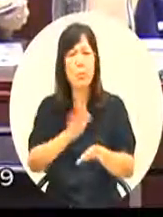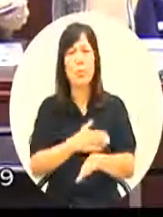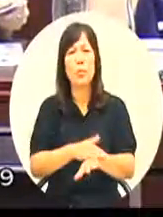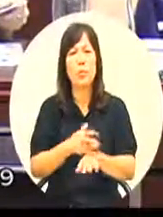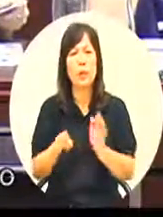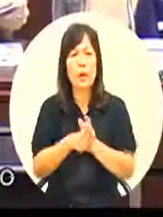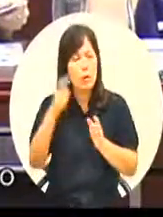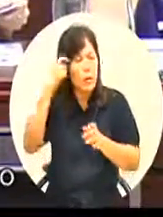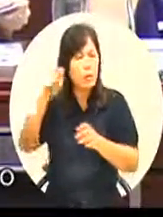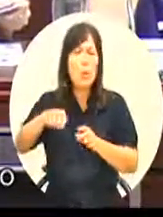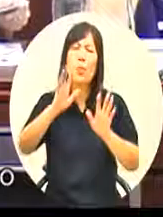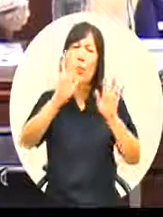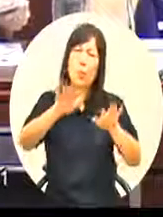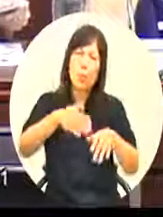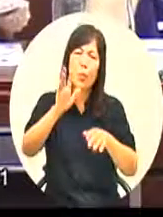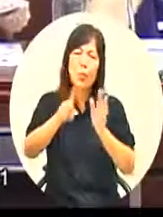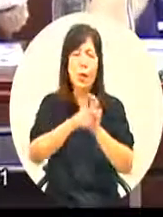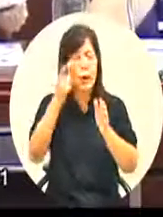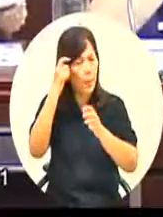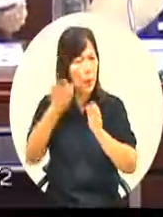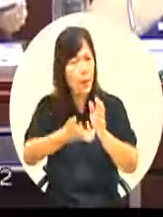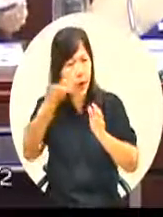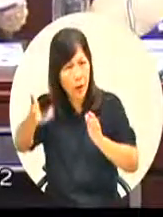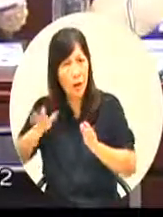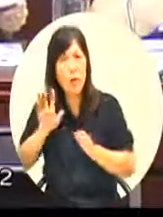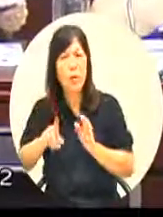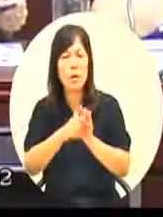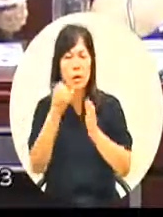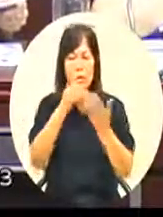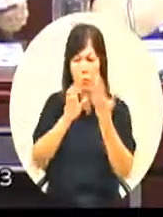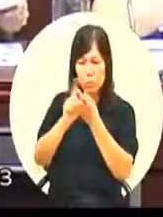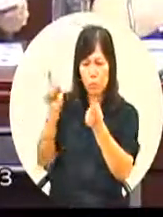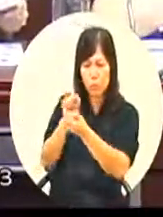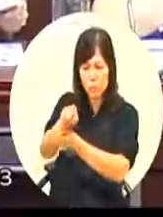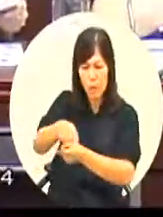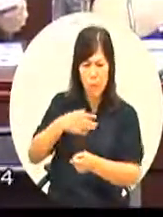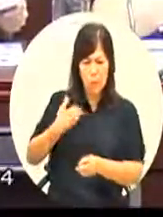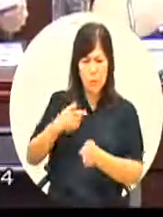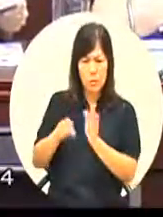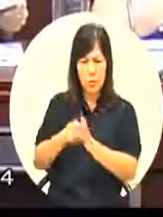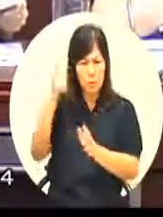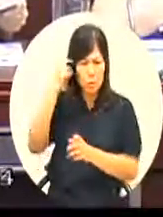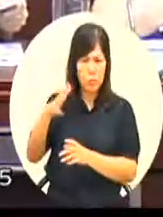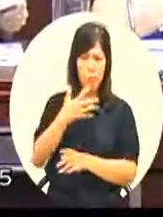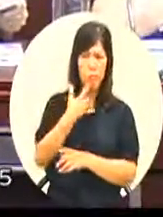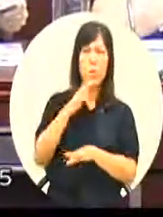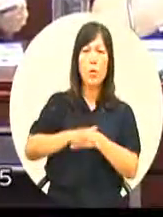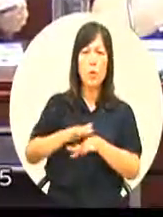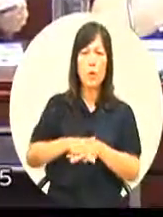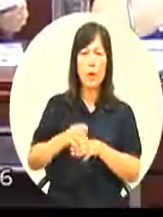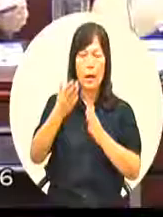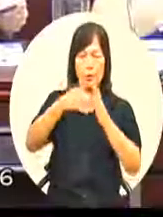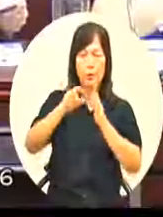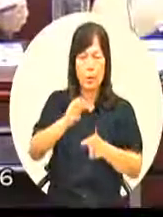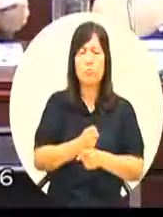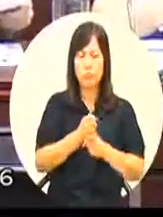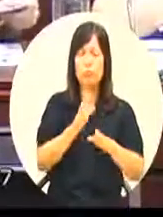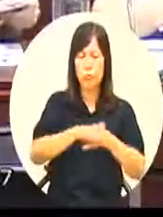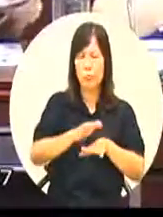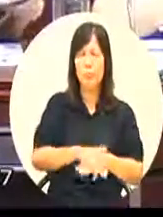通风我们就移到这里上课，可是你让不知情的人就说那怎么可以在这里上课呢？我想学校会很注意这些事情